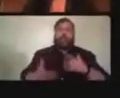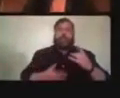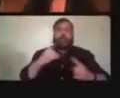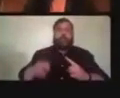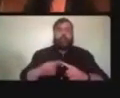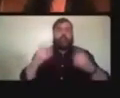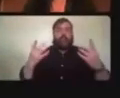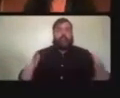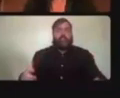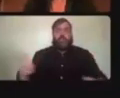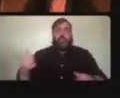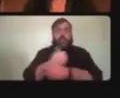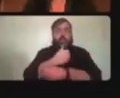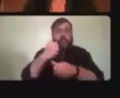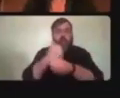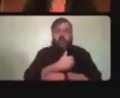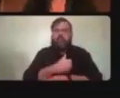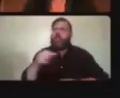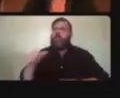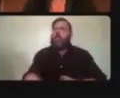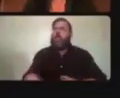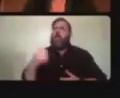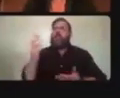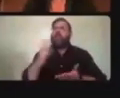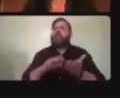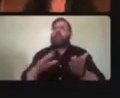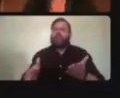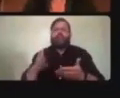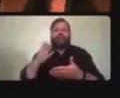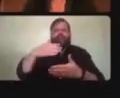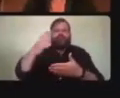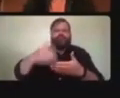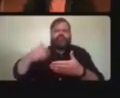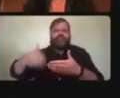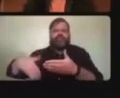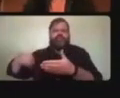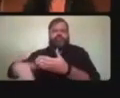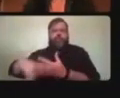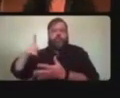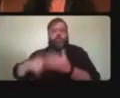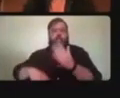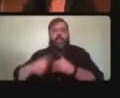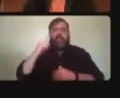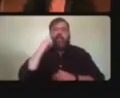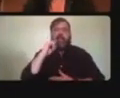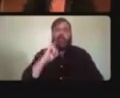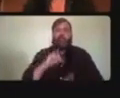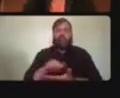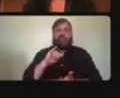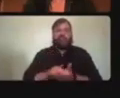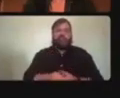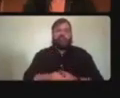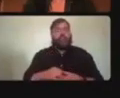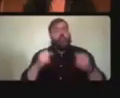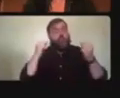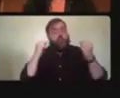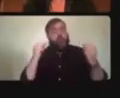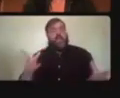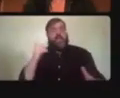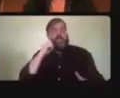Aliweza kujifunza mambo kama vile ya algebra, na baadhi ya watoto